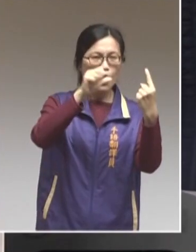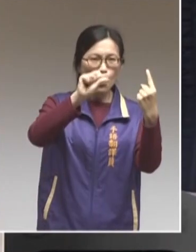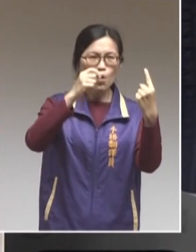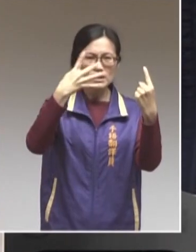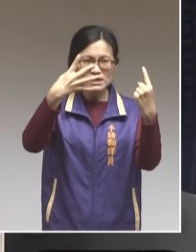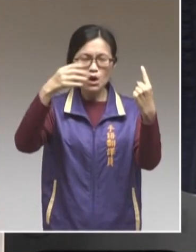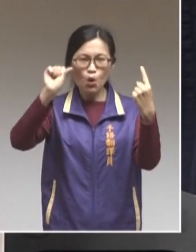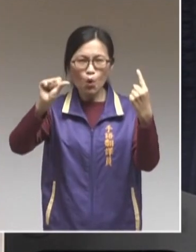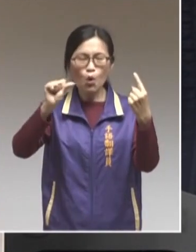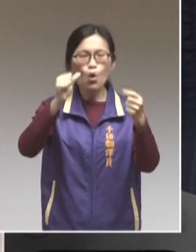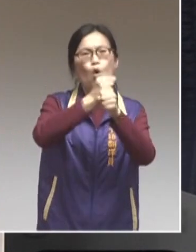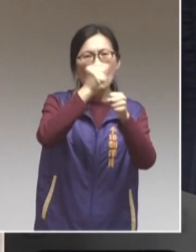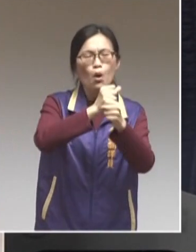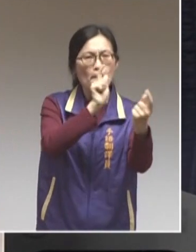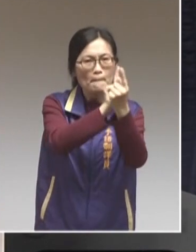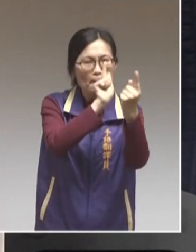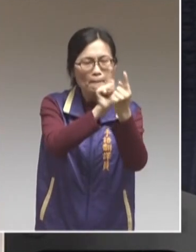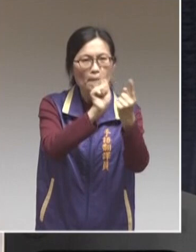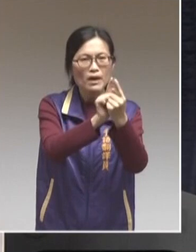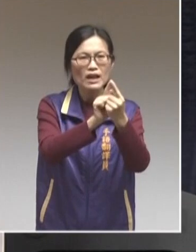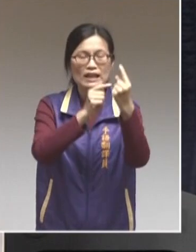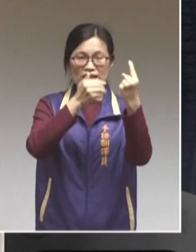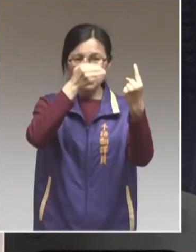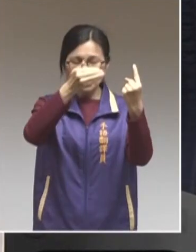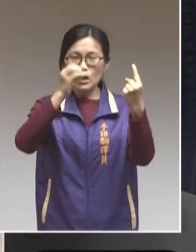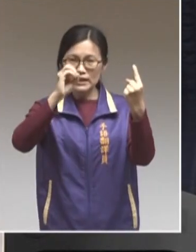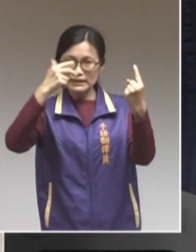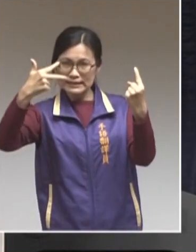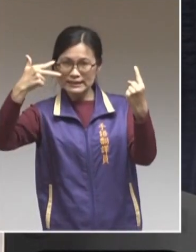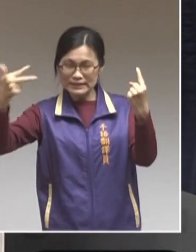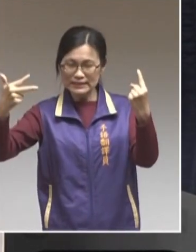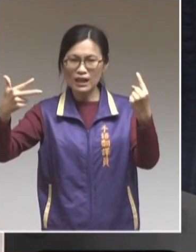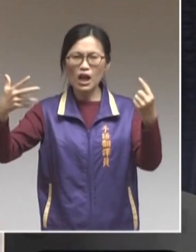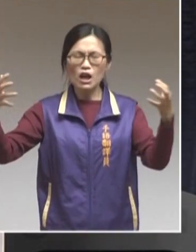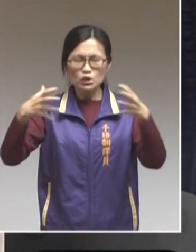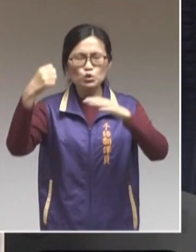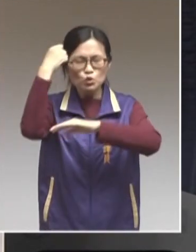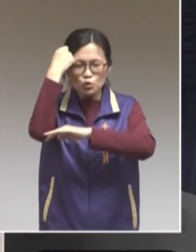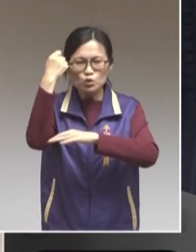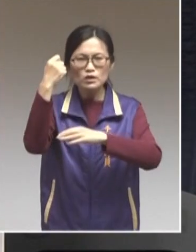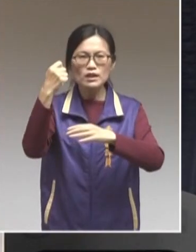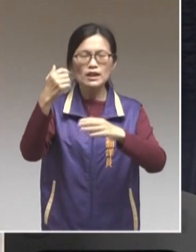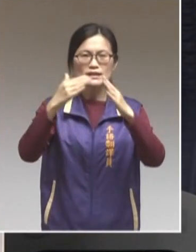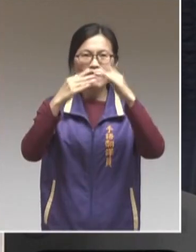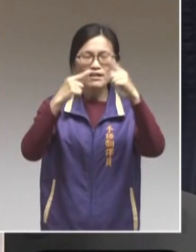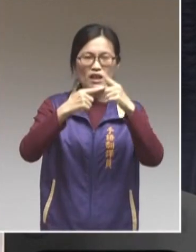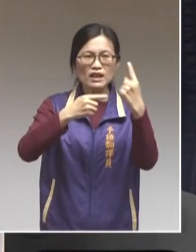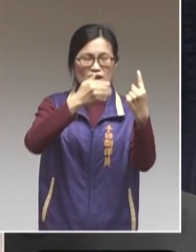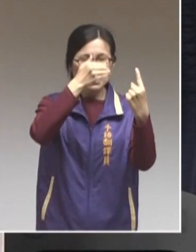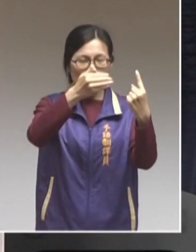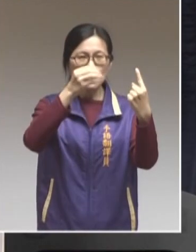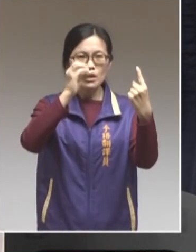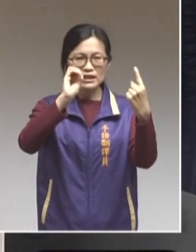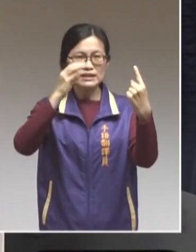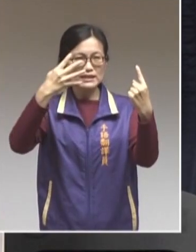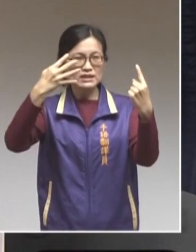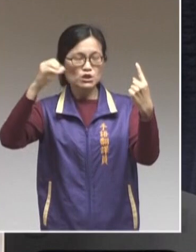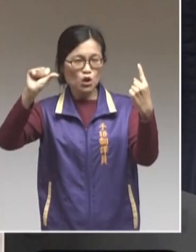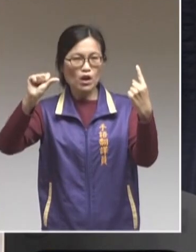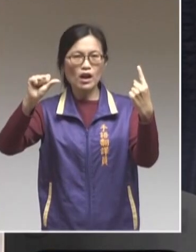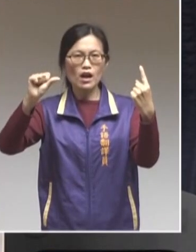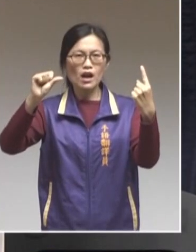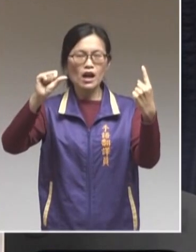1.18545的职场接触者，当时的19077，他的同住家人19049以及19055，还有